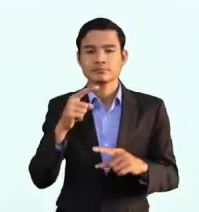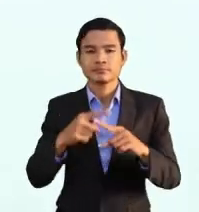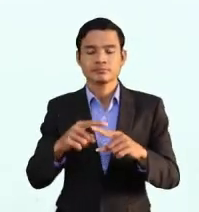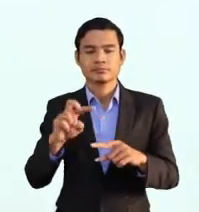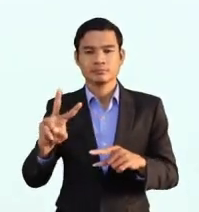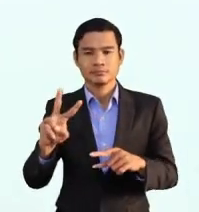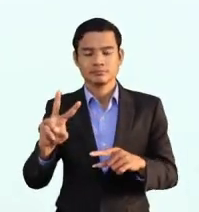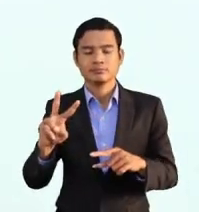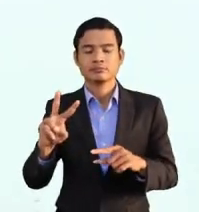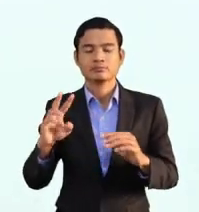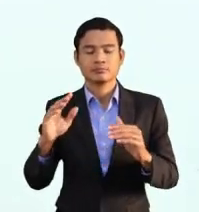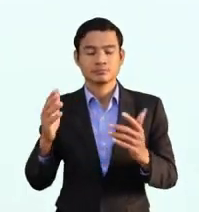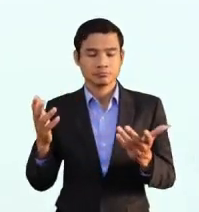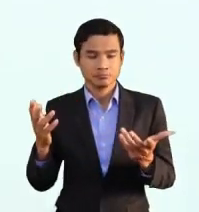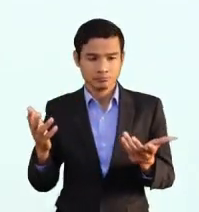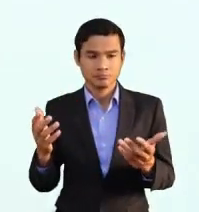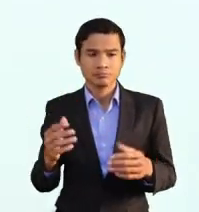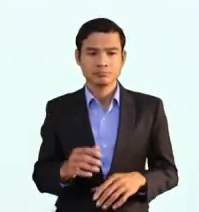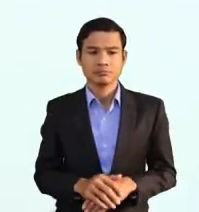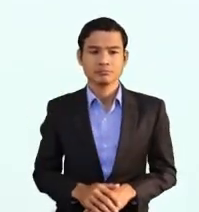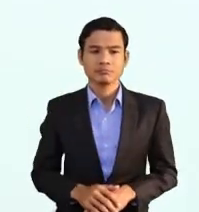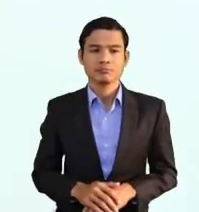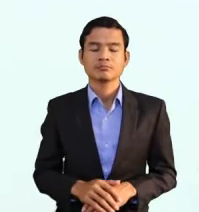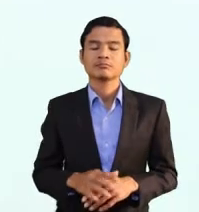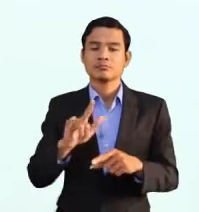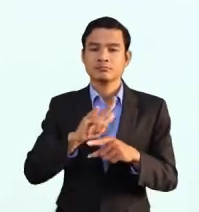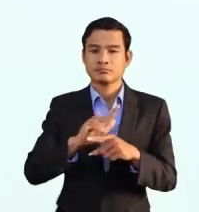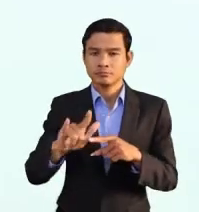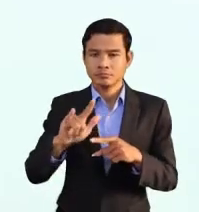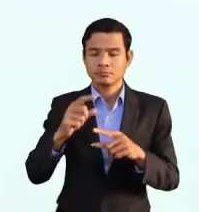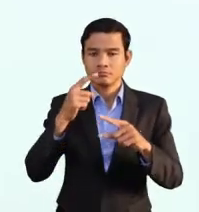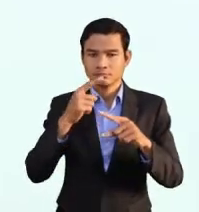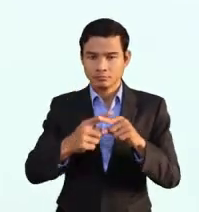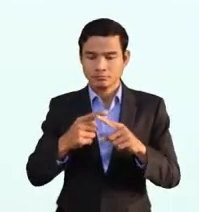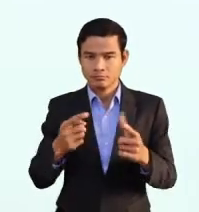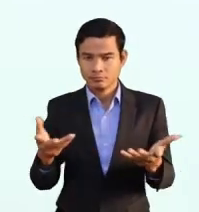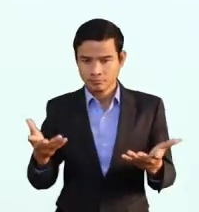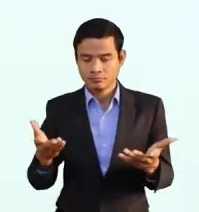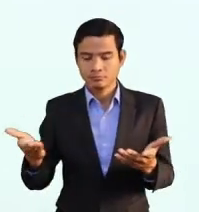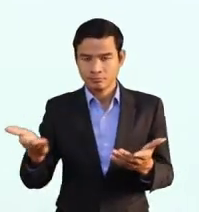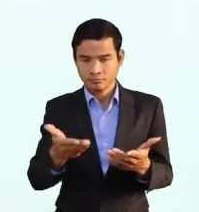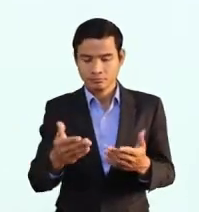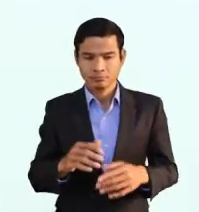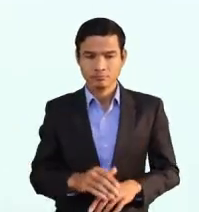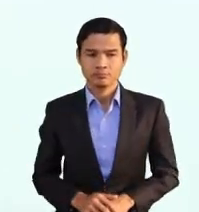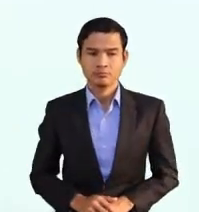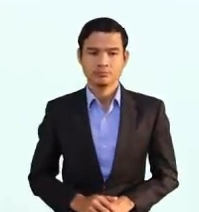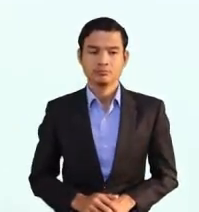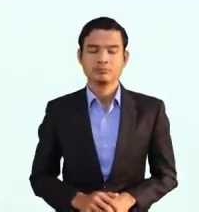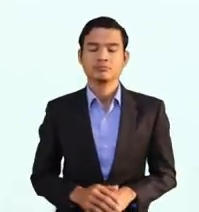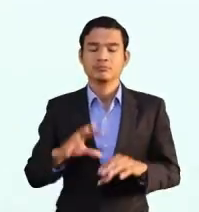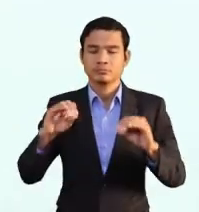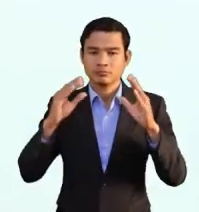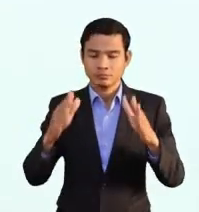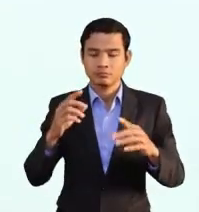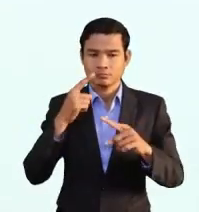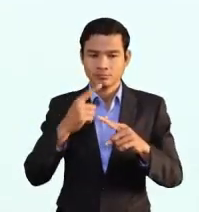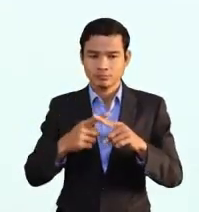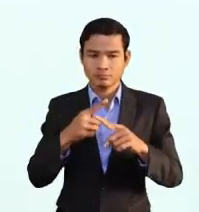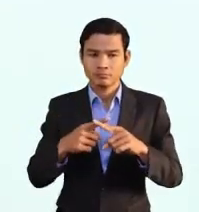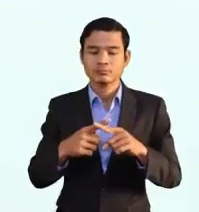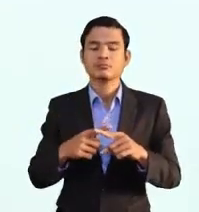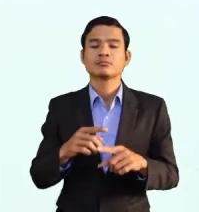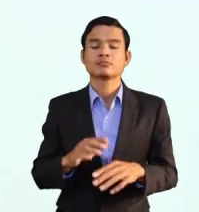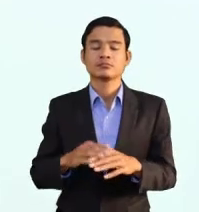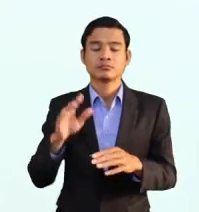pì. Nó. Dương thơ bảo màn bị thi con giảng mạch. Nó còn á. Chà, chẳng này khu cùn thơ bảo mạng vị